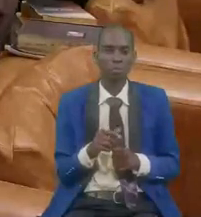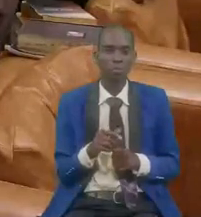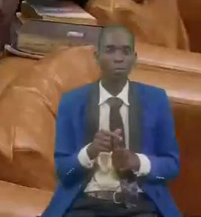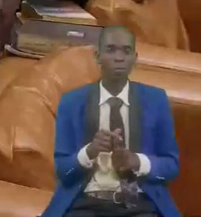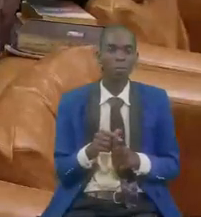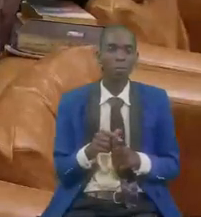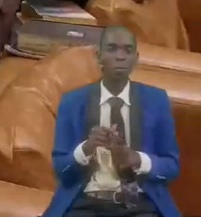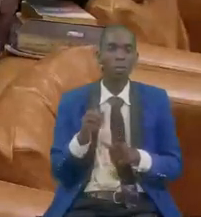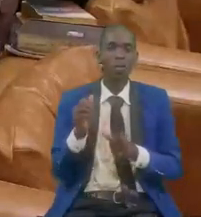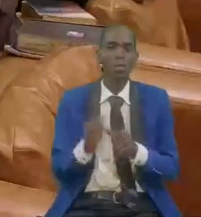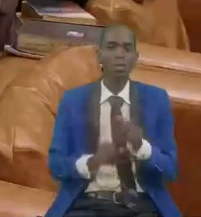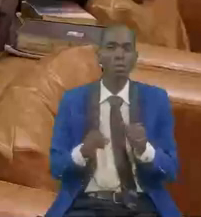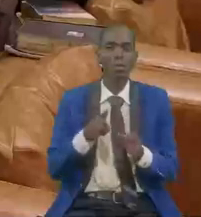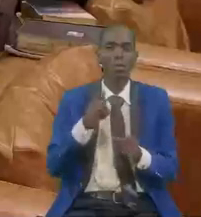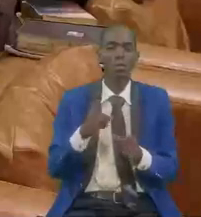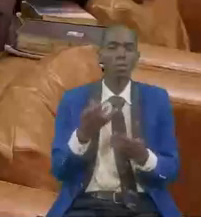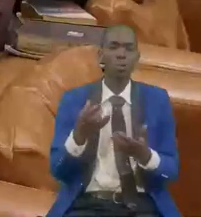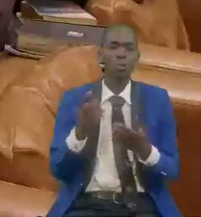partout